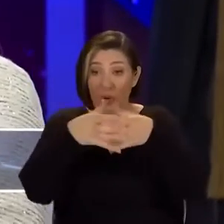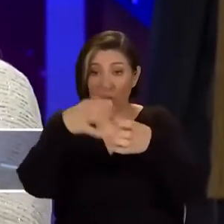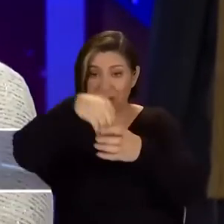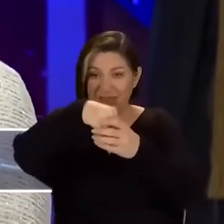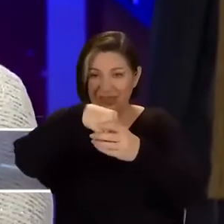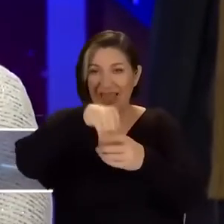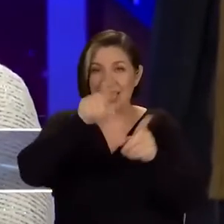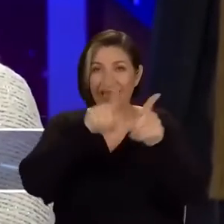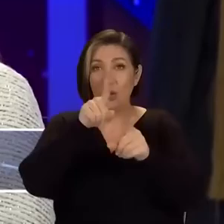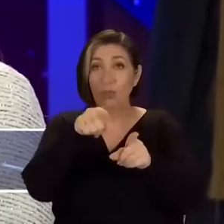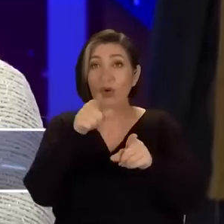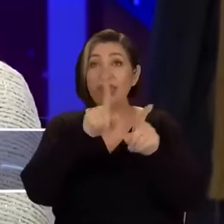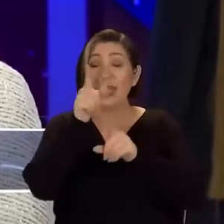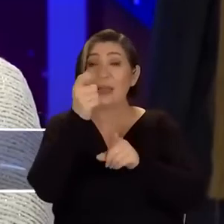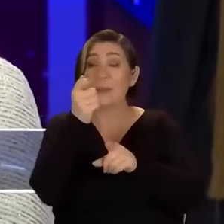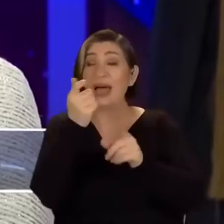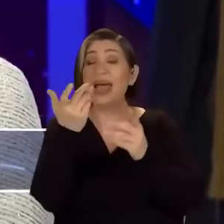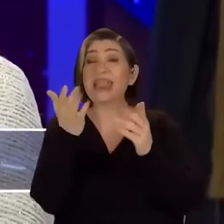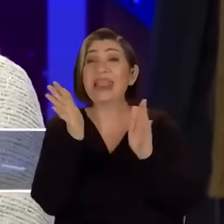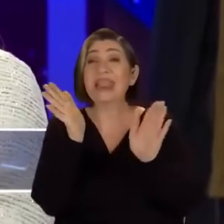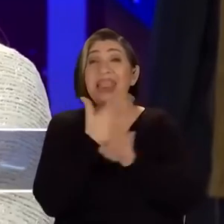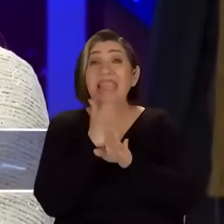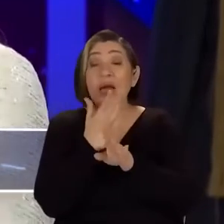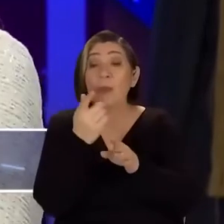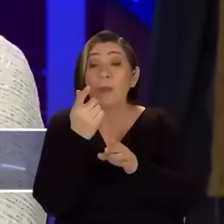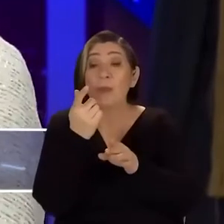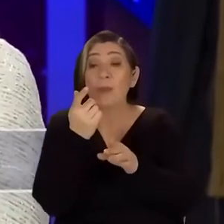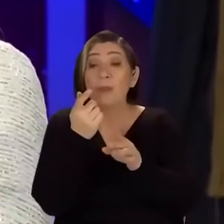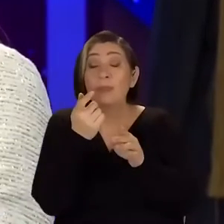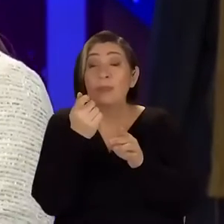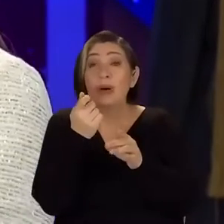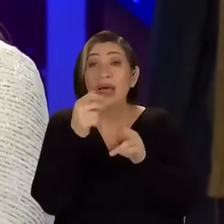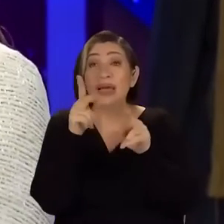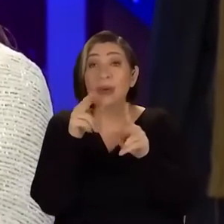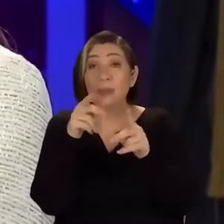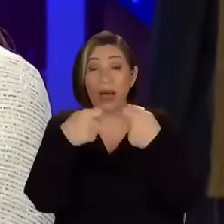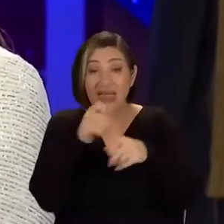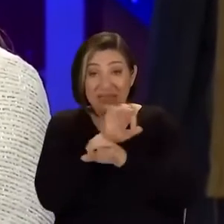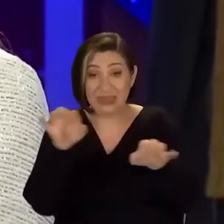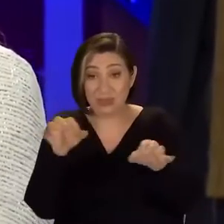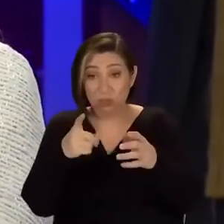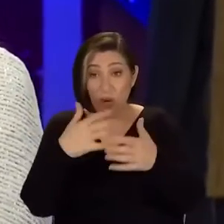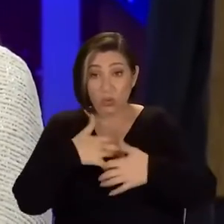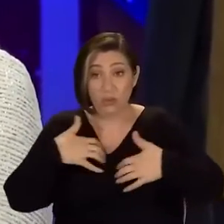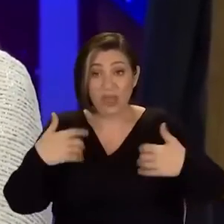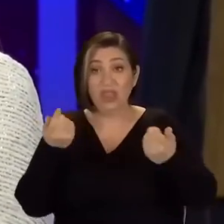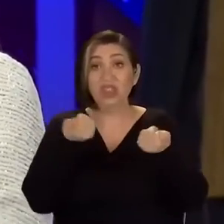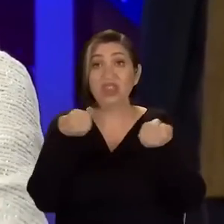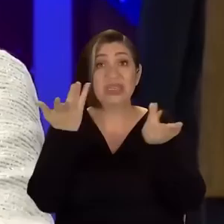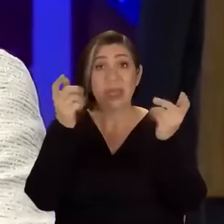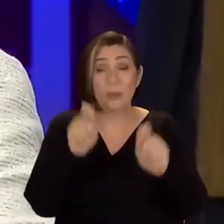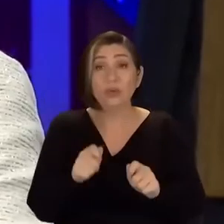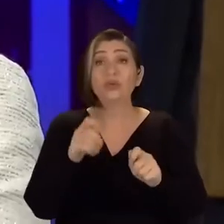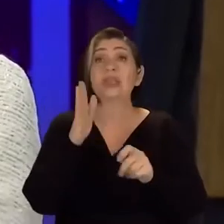yani bu kripto para neden para kadar hani güven bankasız bu kadar güvenli işlem nasıl